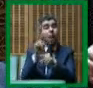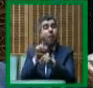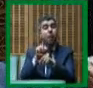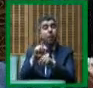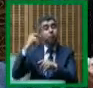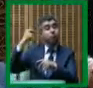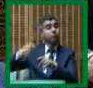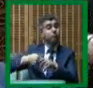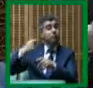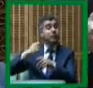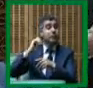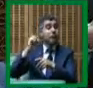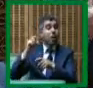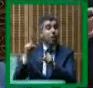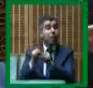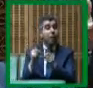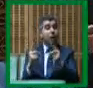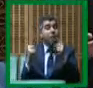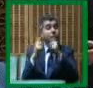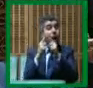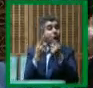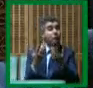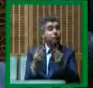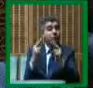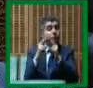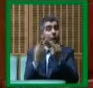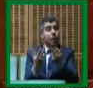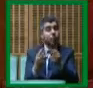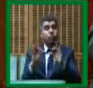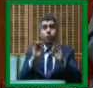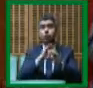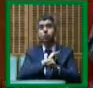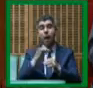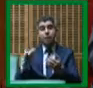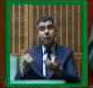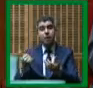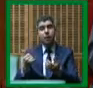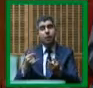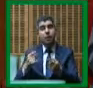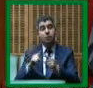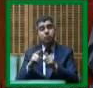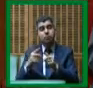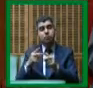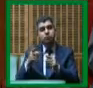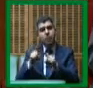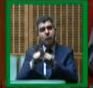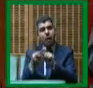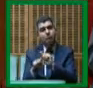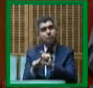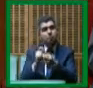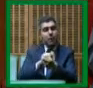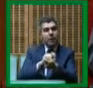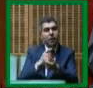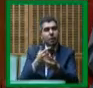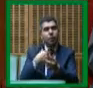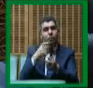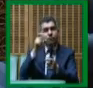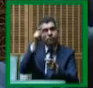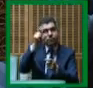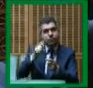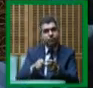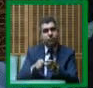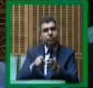جد معقدة تجعله يعيش ظروف خاصة، ومن جهة أخرى تحول إلى